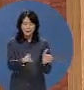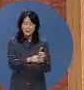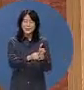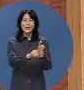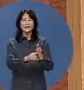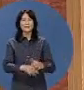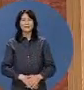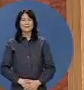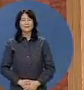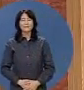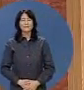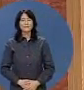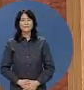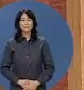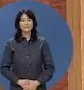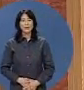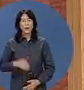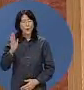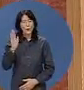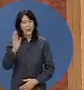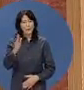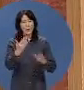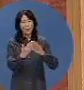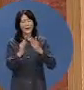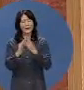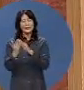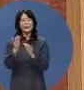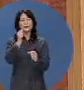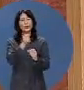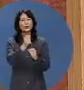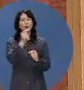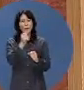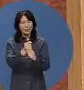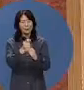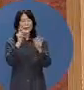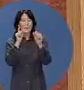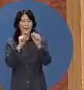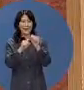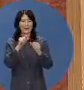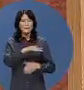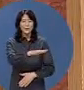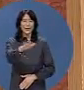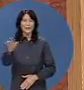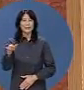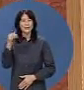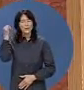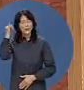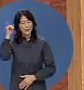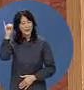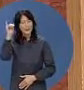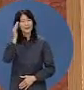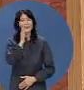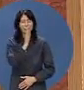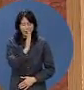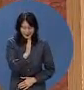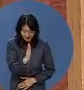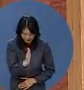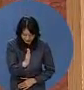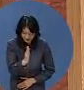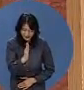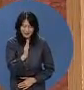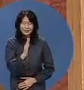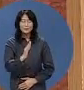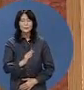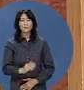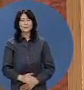ました。これからもより良いまちづくりを実現するために市民の皆さんのご意見をお聞か